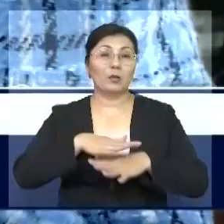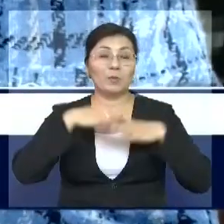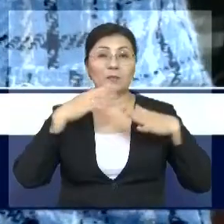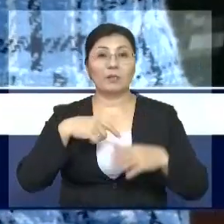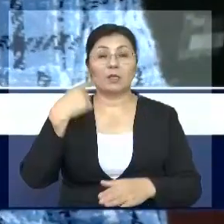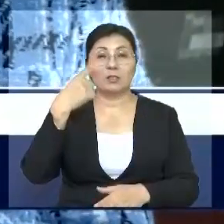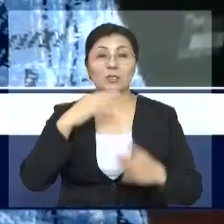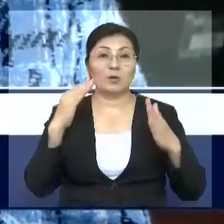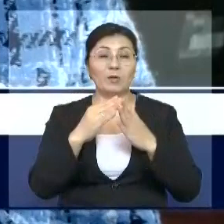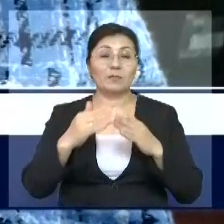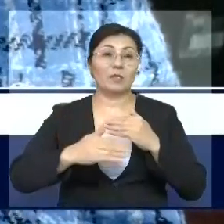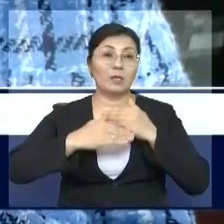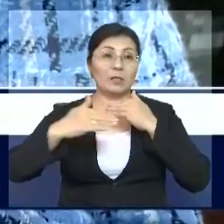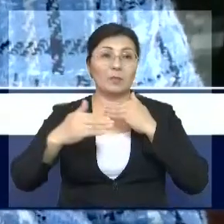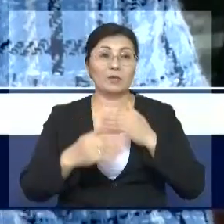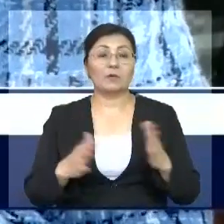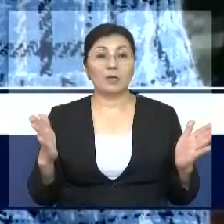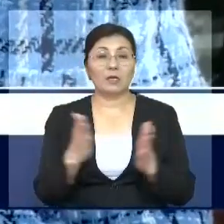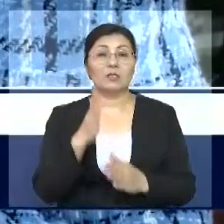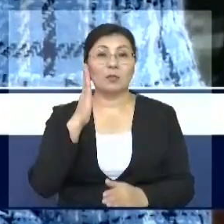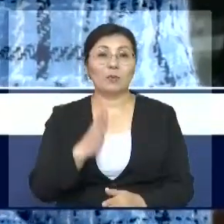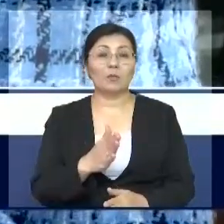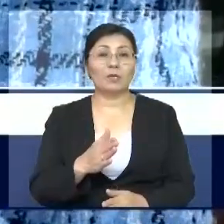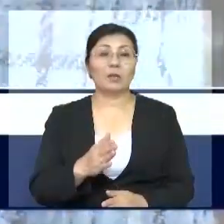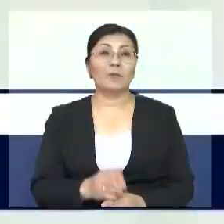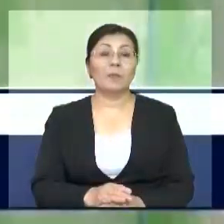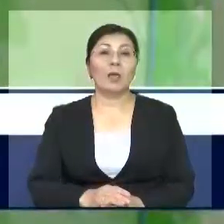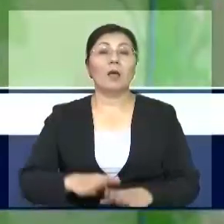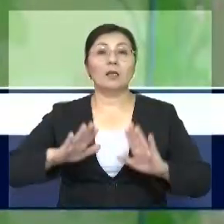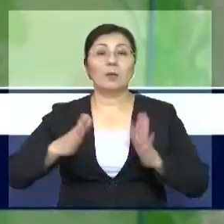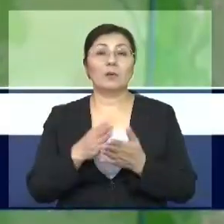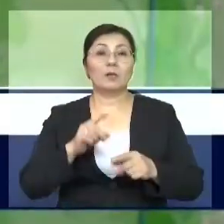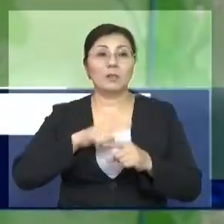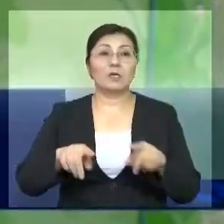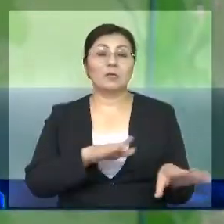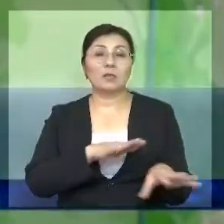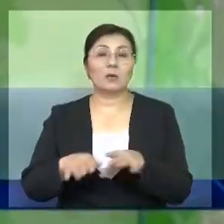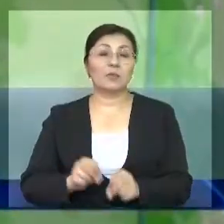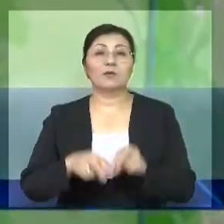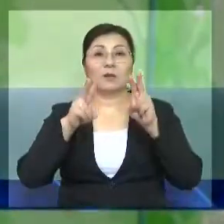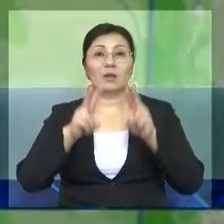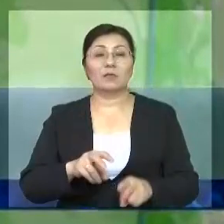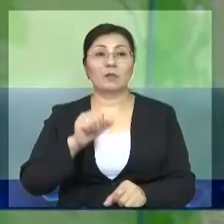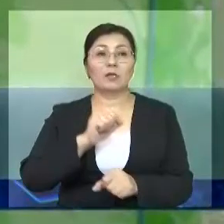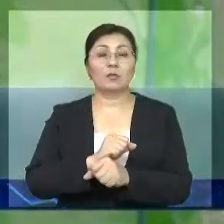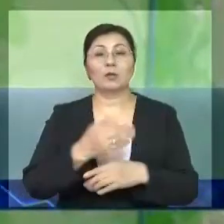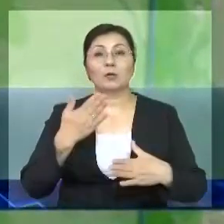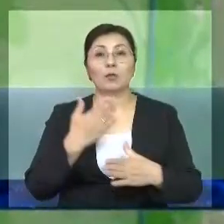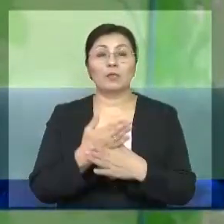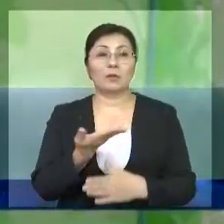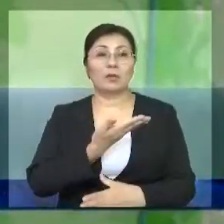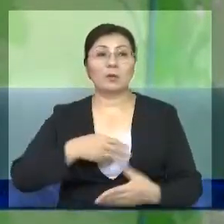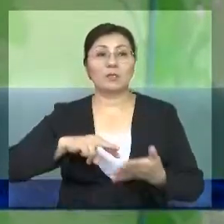үйлер тұрған аумақтардың көлемі кіші болуы төтенше жағдай кезінде шұғыл қимылдап қауіптің алдын алуға көмектеседі.